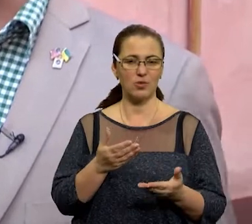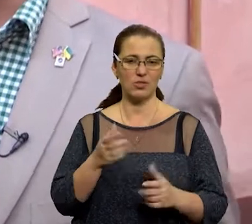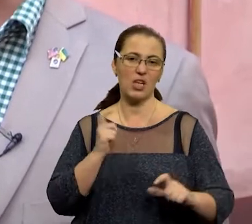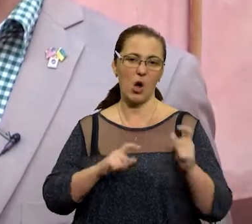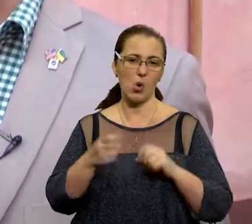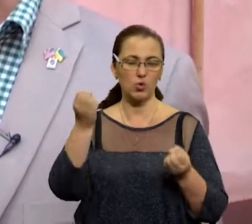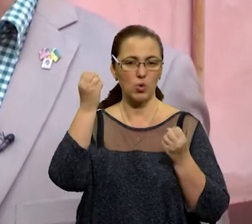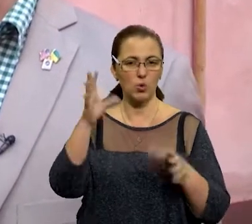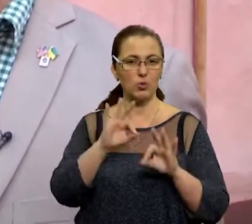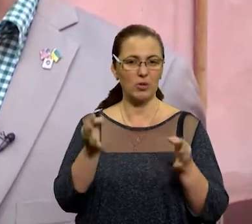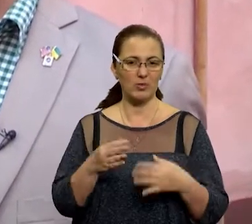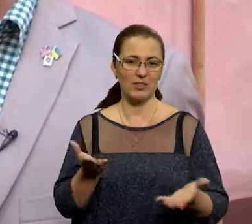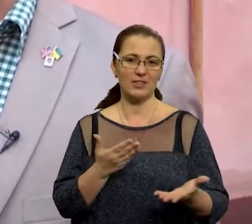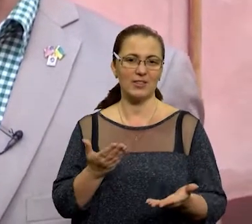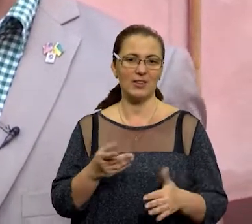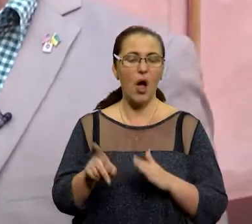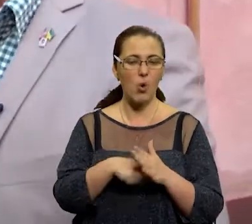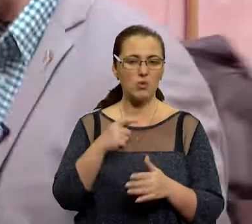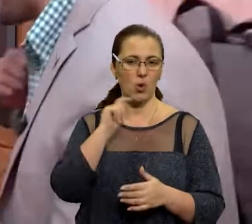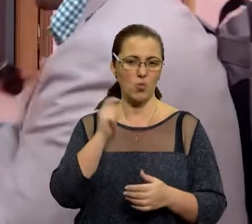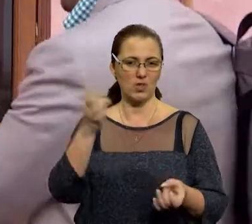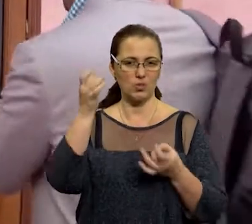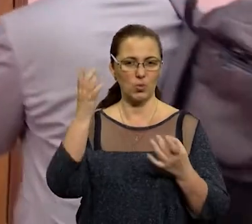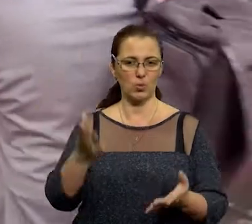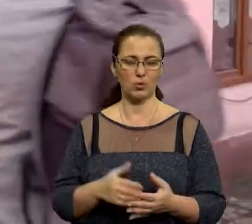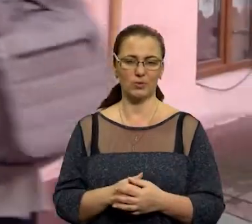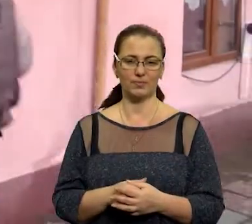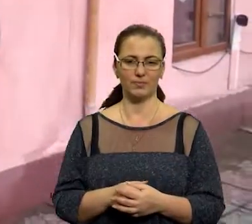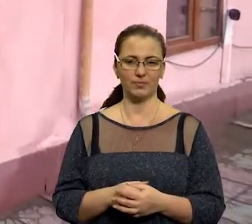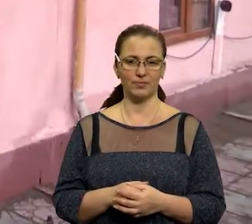я краще впізнаю українську культуру поступово. Давайте.